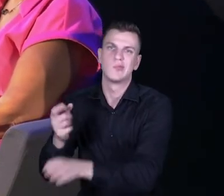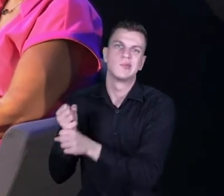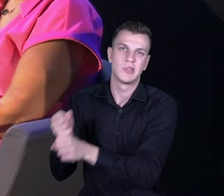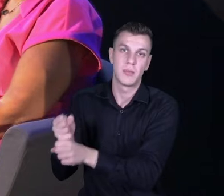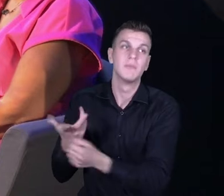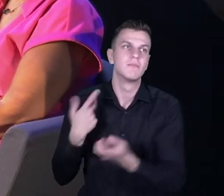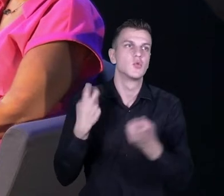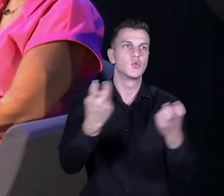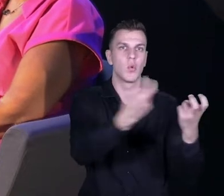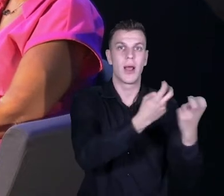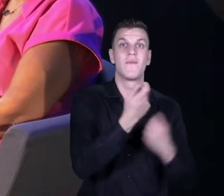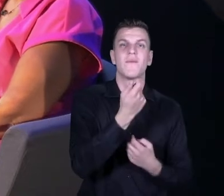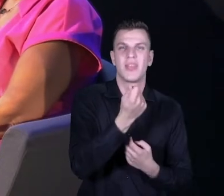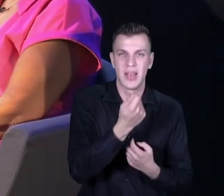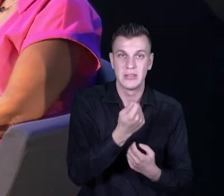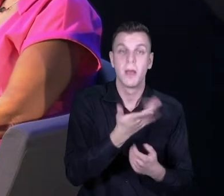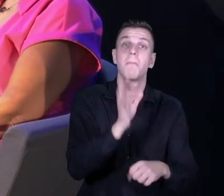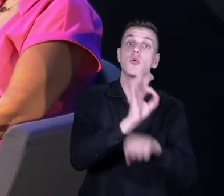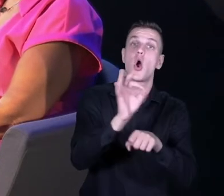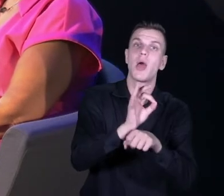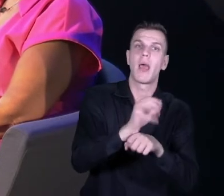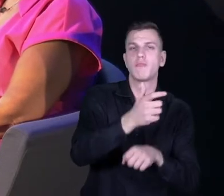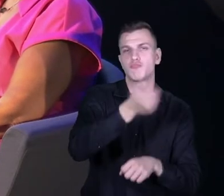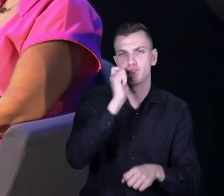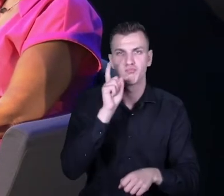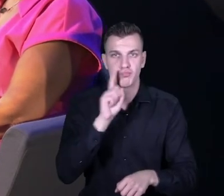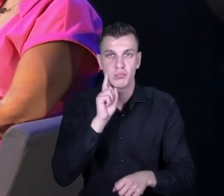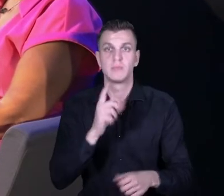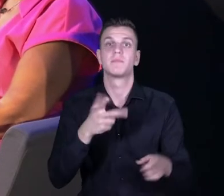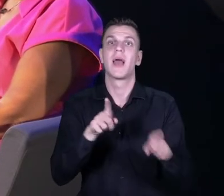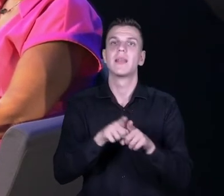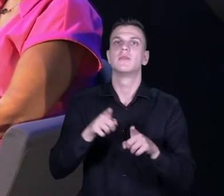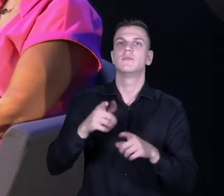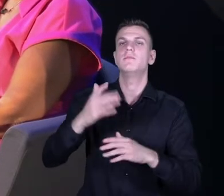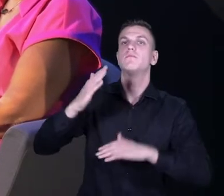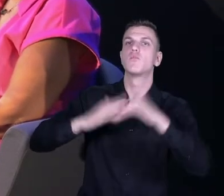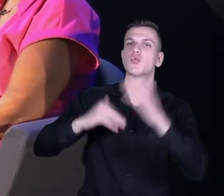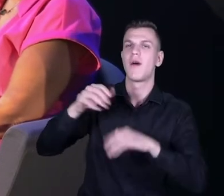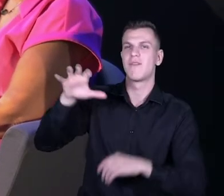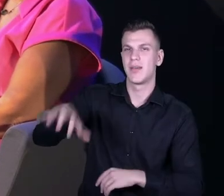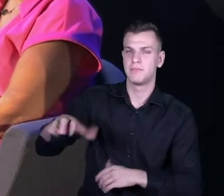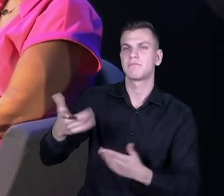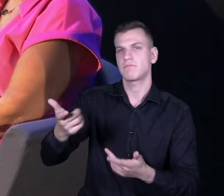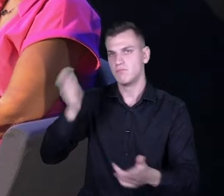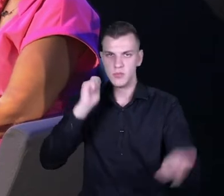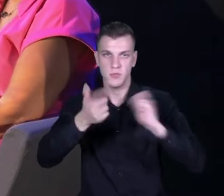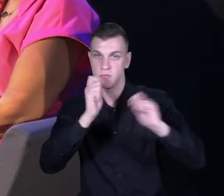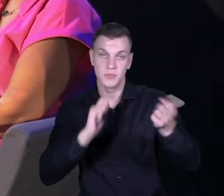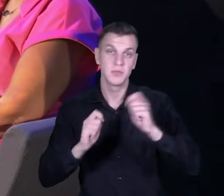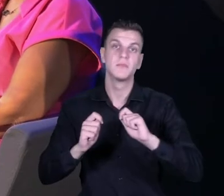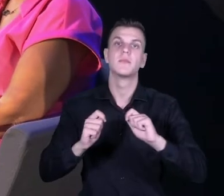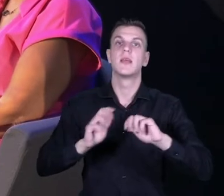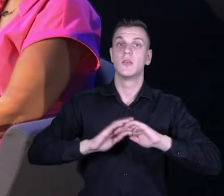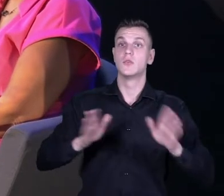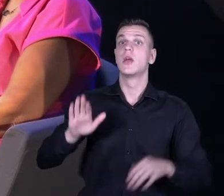finanse, zaprosiłam projektanta i tego, kto ten plac zabaw miał stawiać. I dzieci same